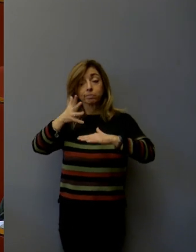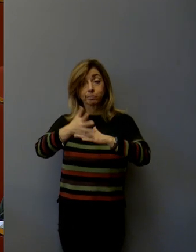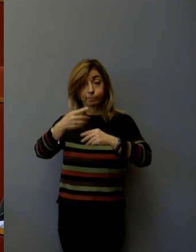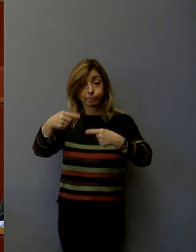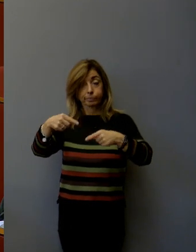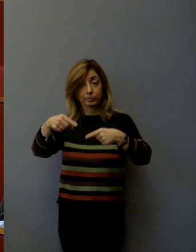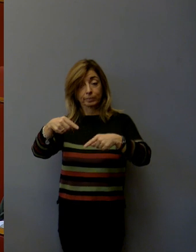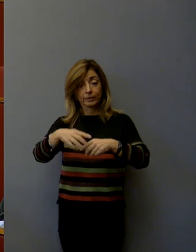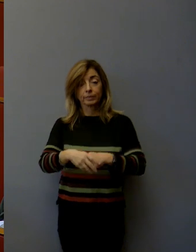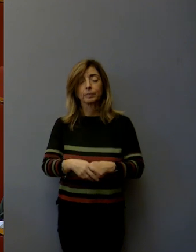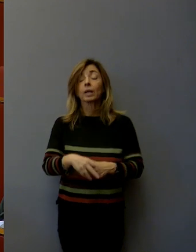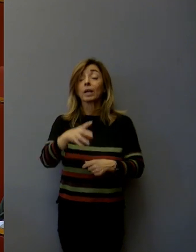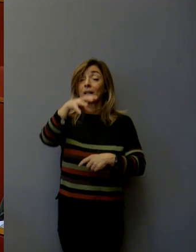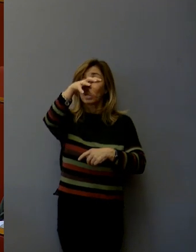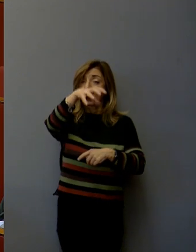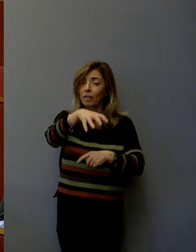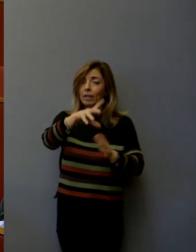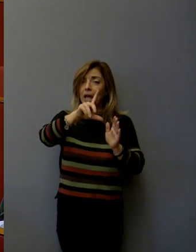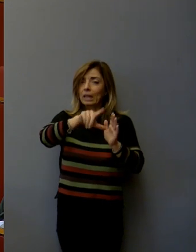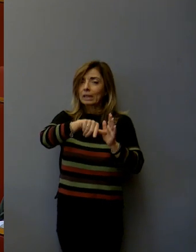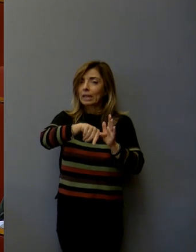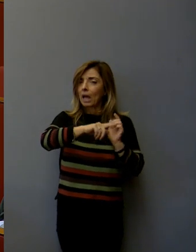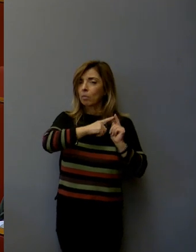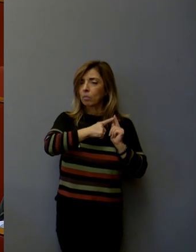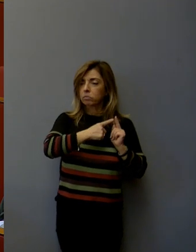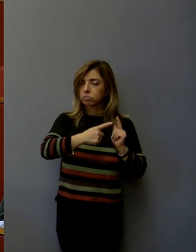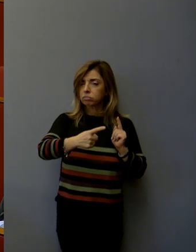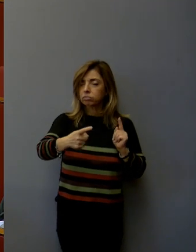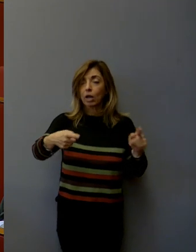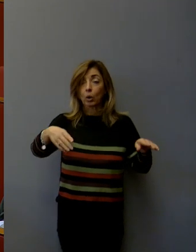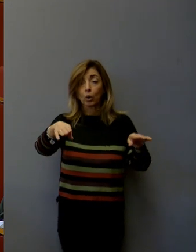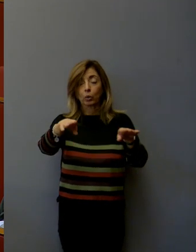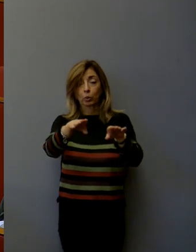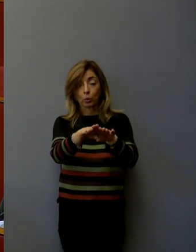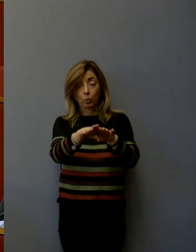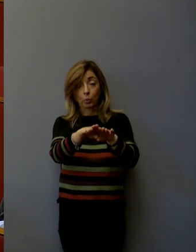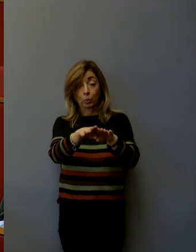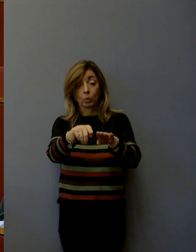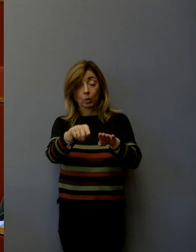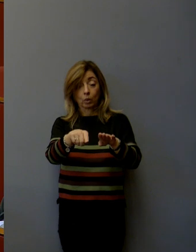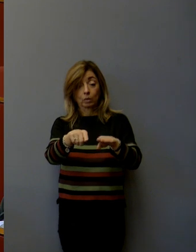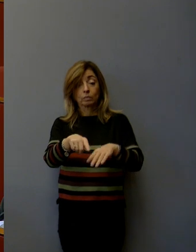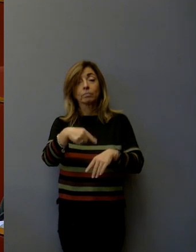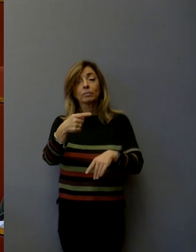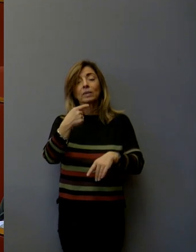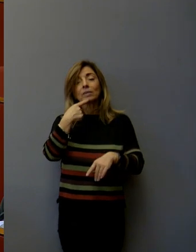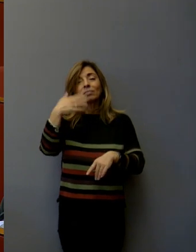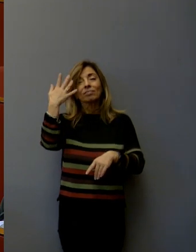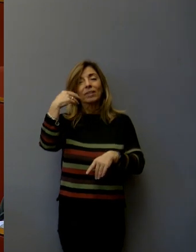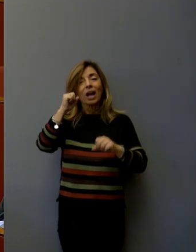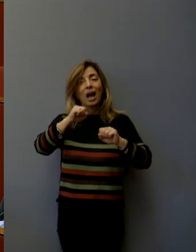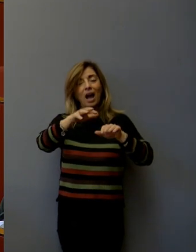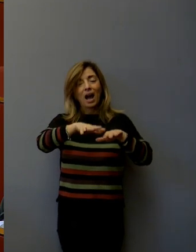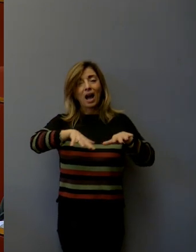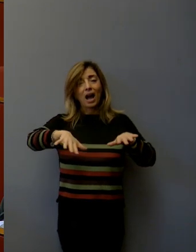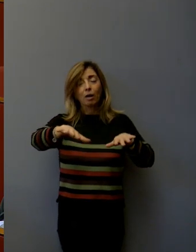per moltissimo tempo un po' è apparsa nella memoria delle persone che abitano il quartiere il